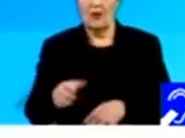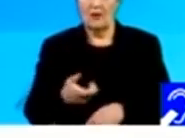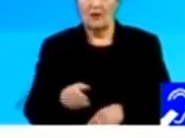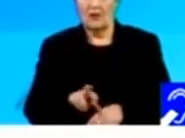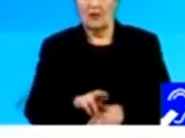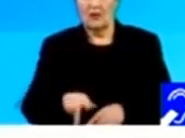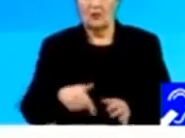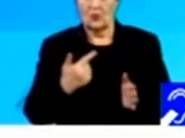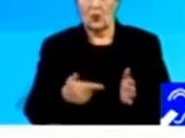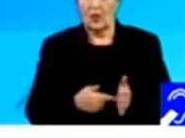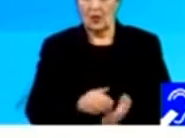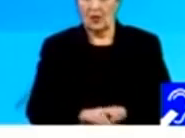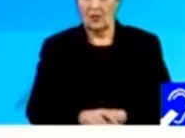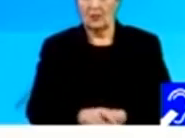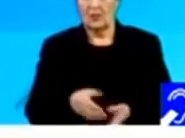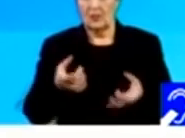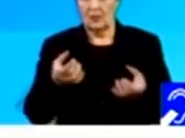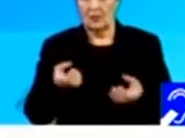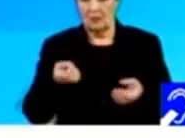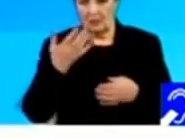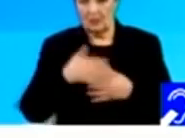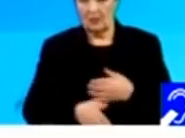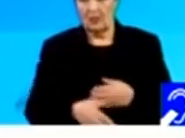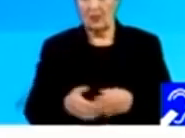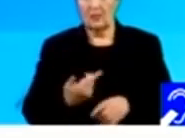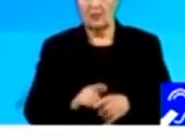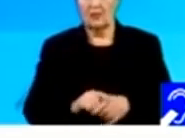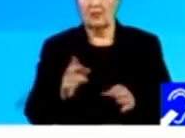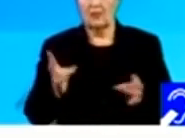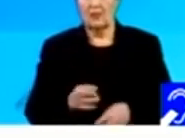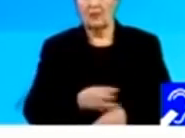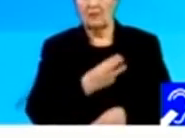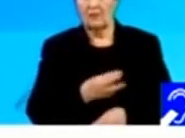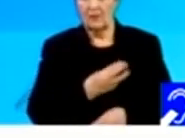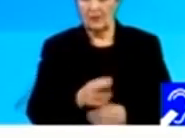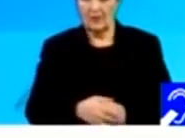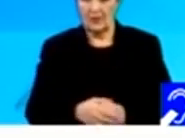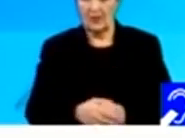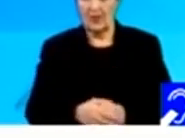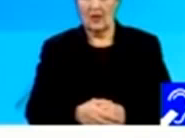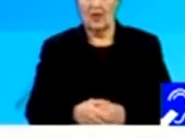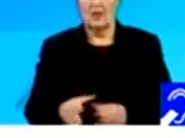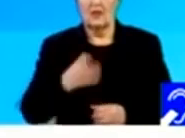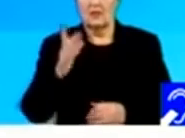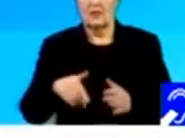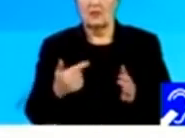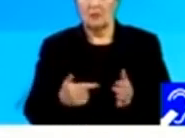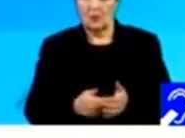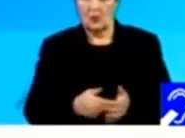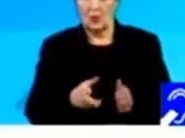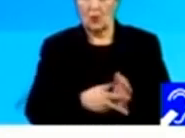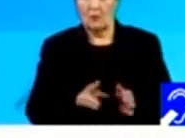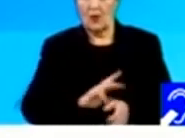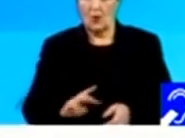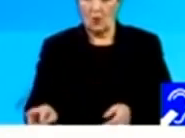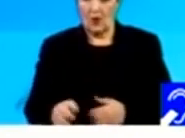din acest oraș. Bineînțeles că este nevoie de acest audit, de o inventariere a tot ce are municipiul, a peste 8